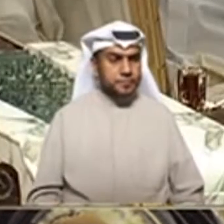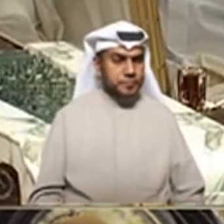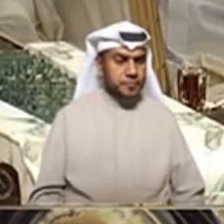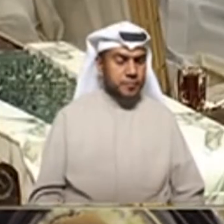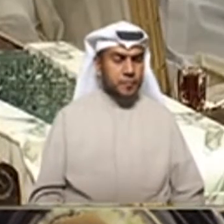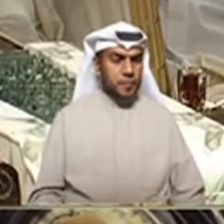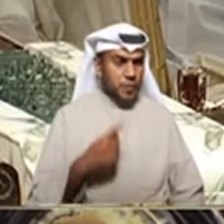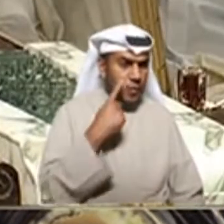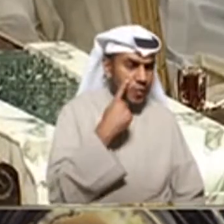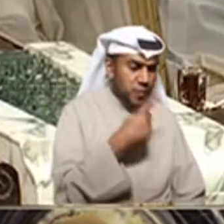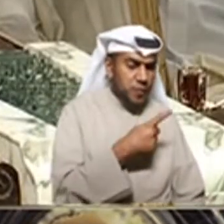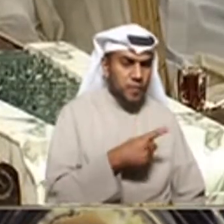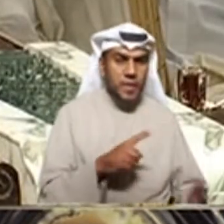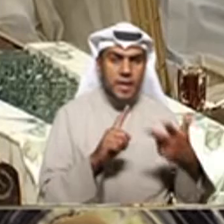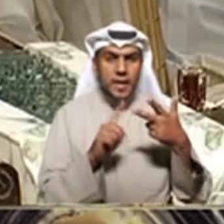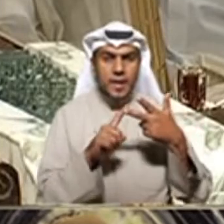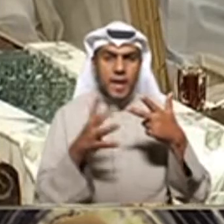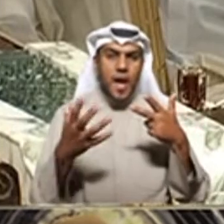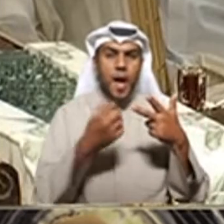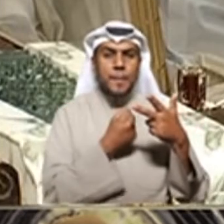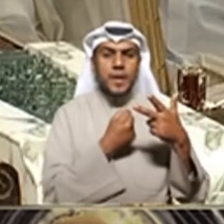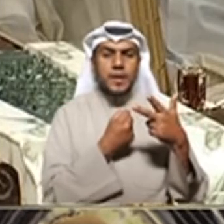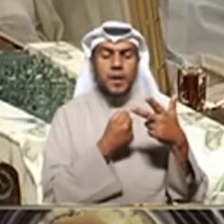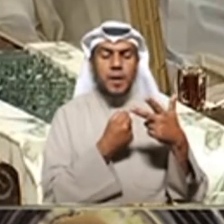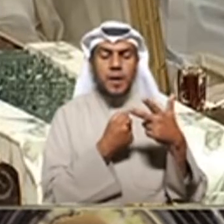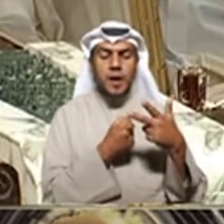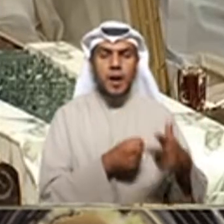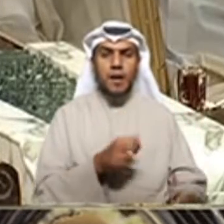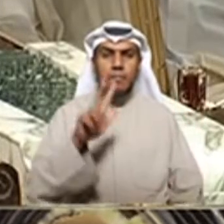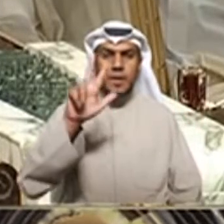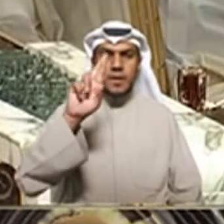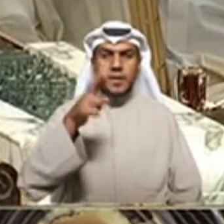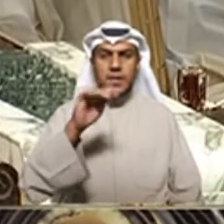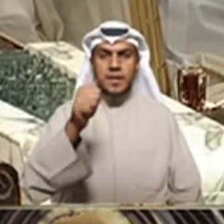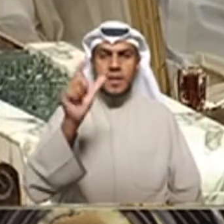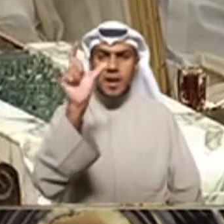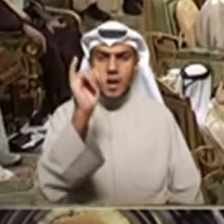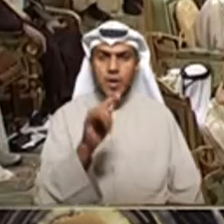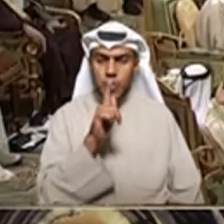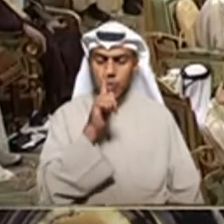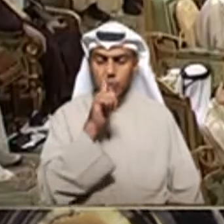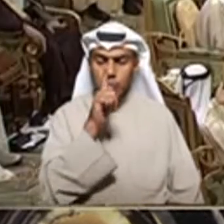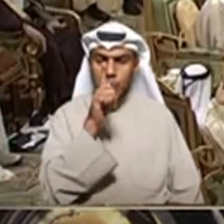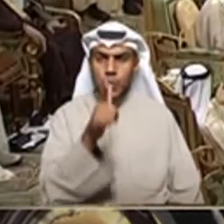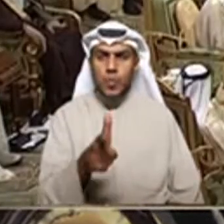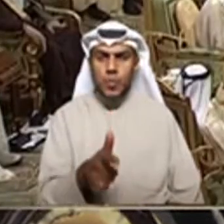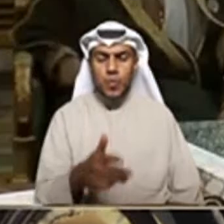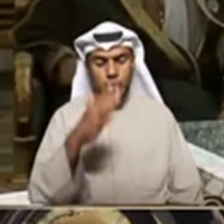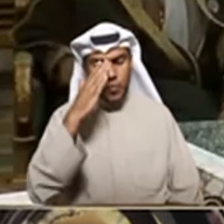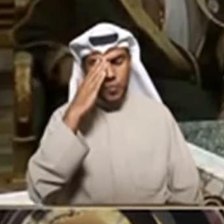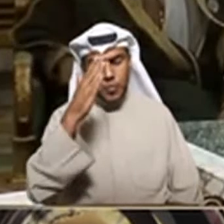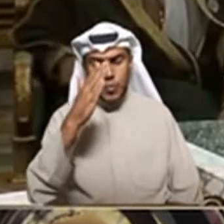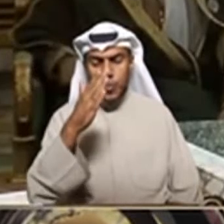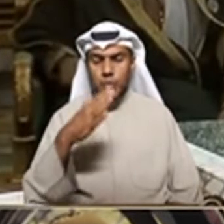أعرب الأمين العام لمجلس التعاون الدكتور عبد اللطيف الزياني أعرب عن شكره وتقديره لسمو أمير البلاد رعاه